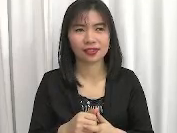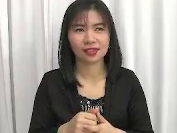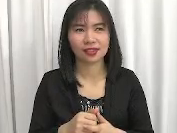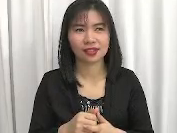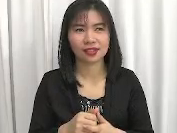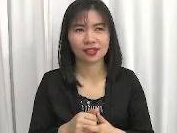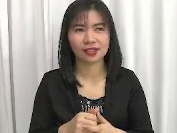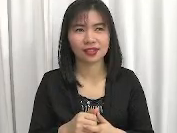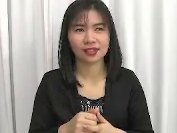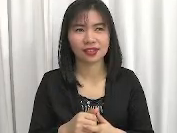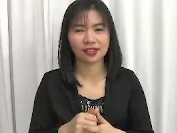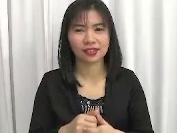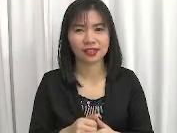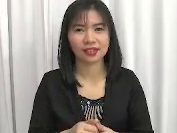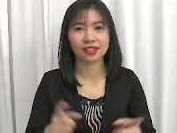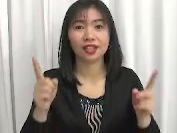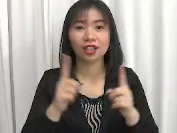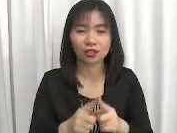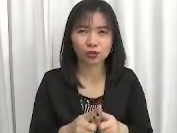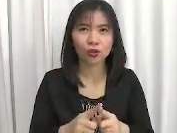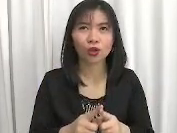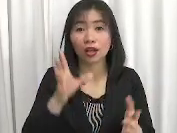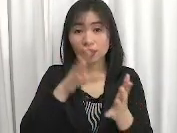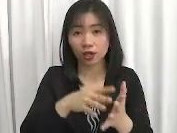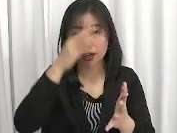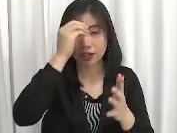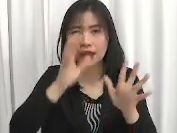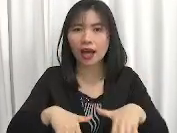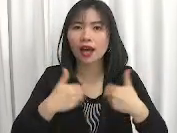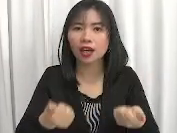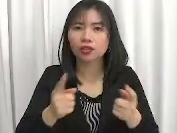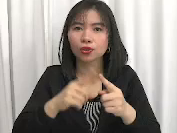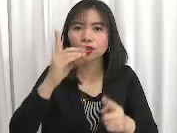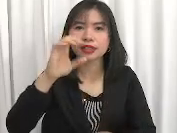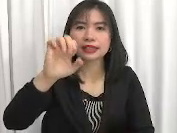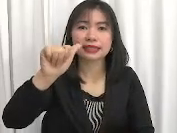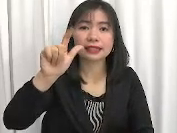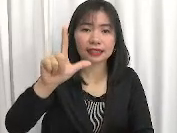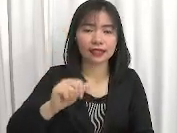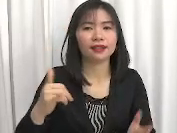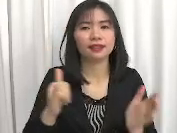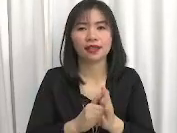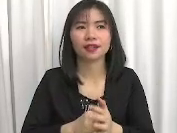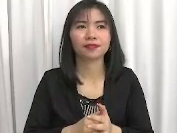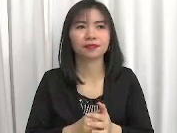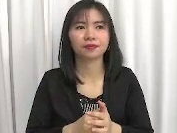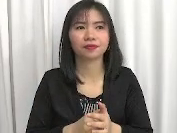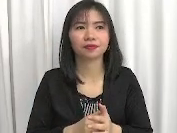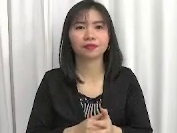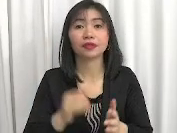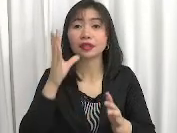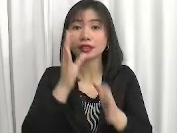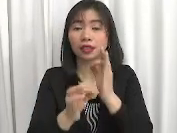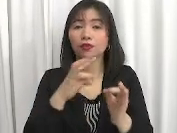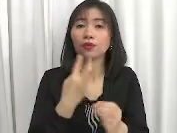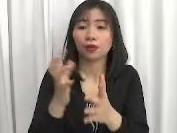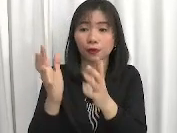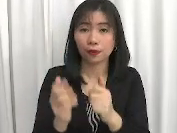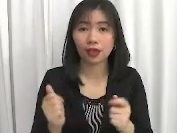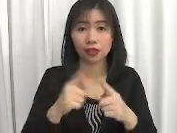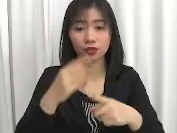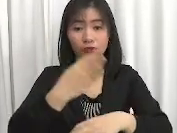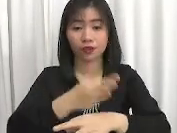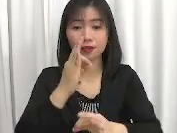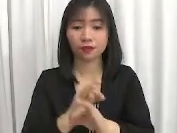mag-adjust. Kung ang ating layunin ay may isaayos yung ating